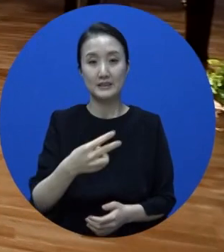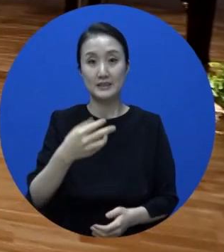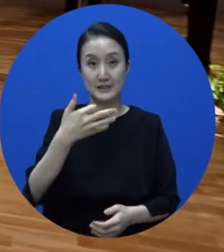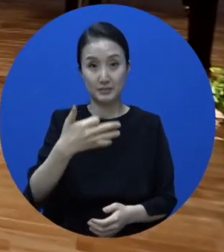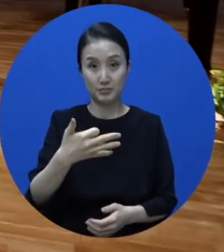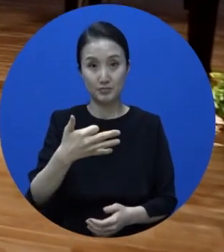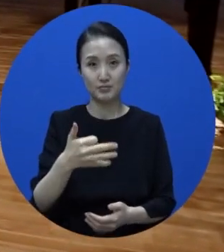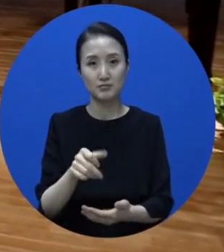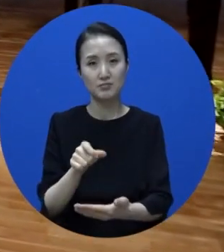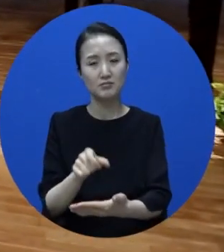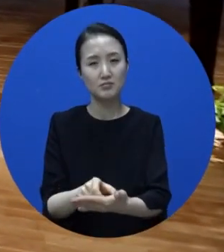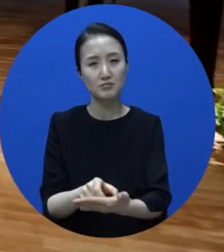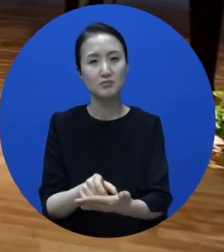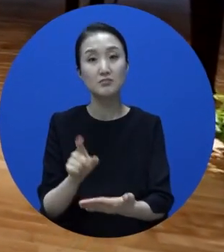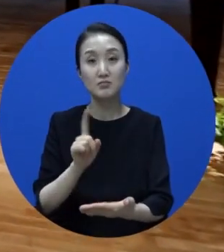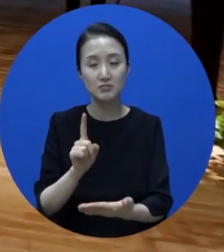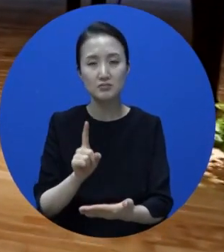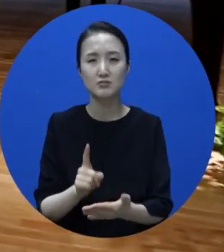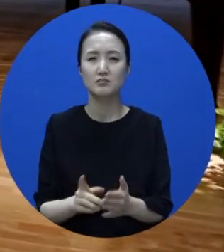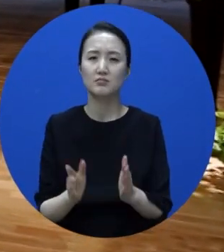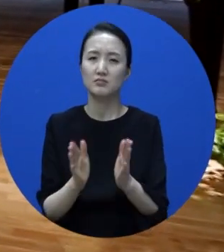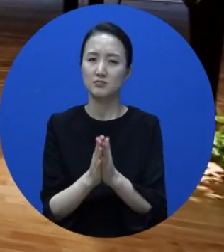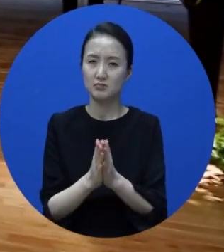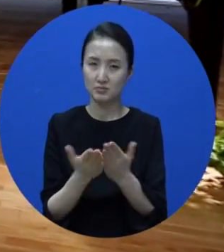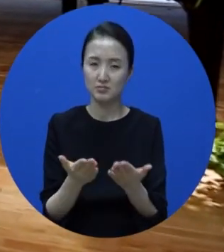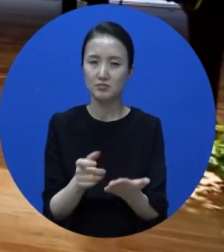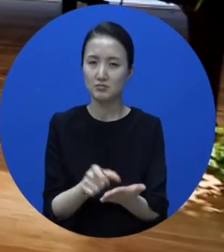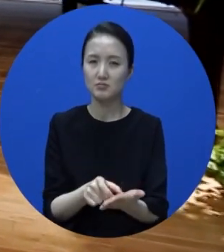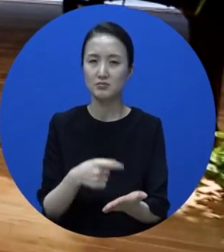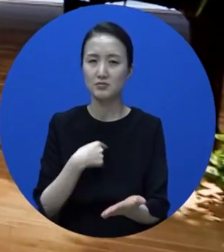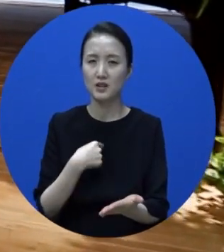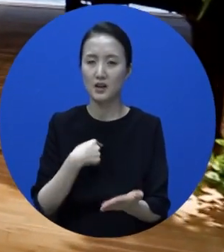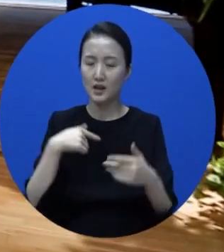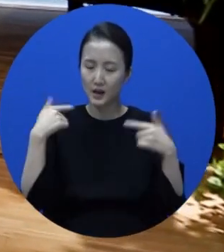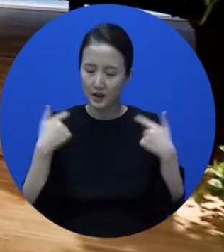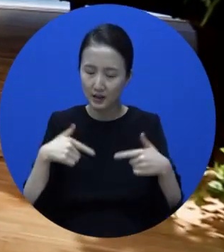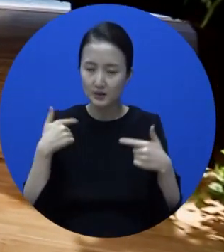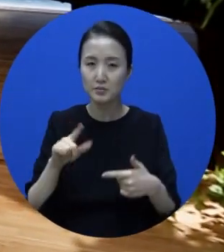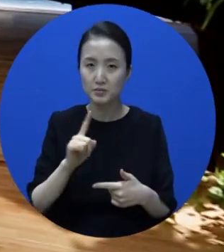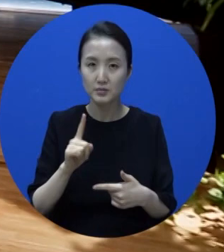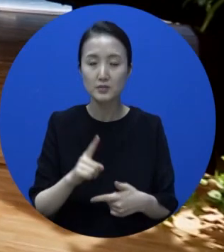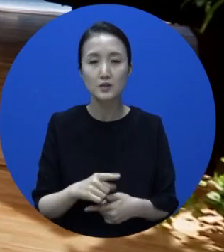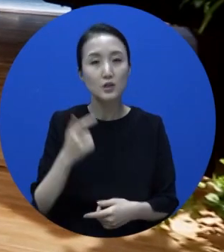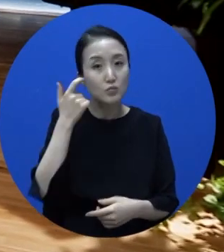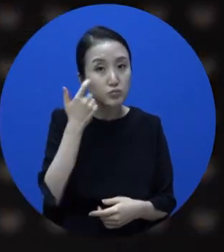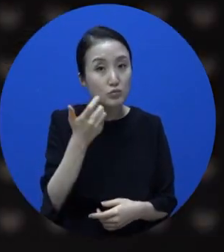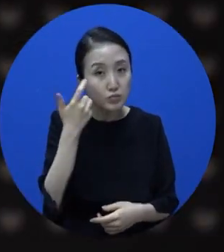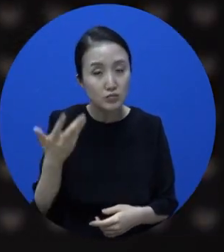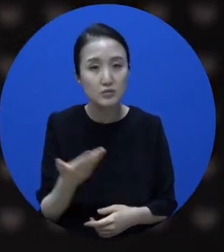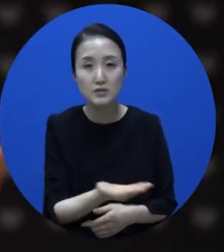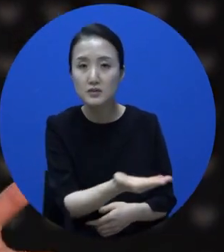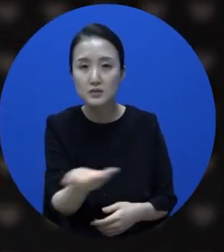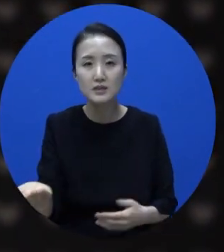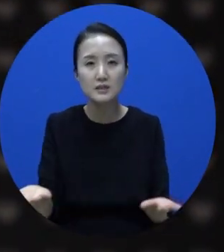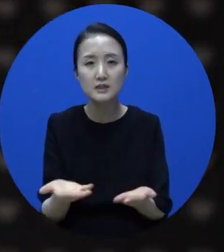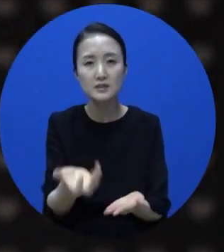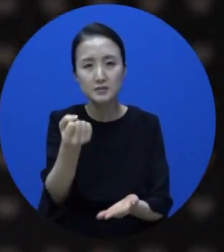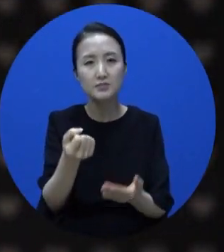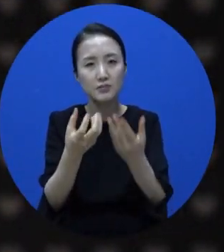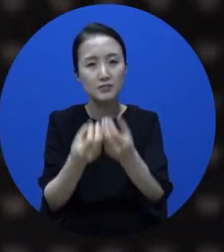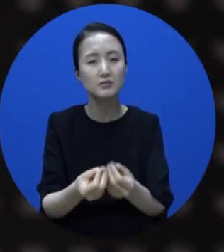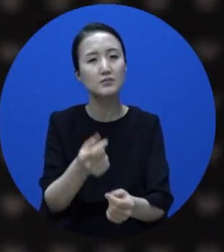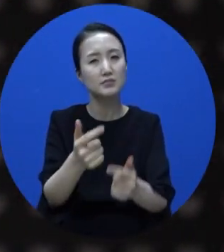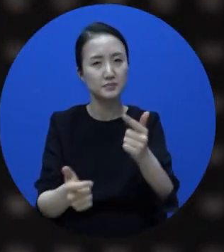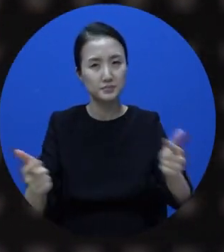시작을 대상은 다르지만 대답은 다르지 않다 라고 했습니다 요즘 격 경제가 어떠세요 라는